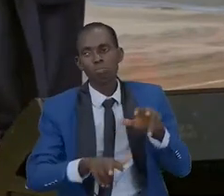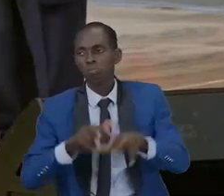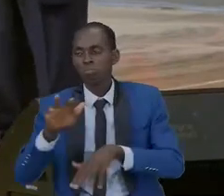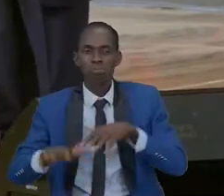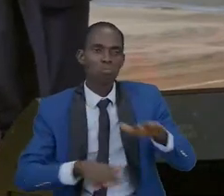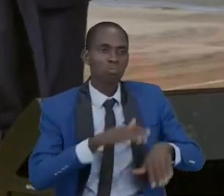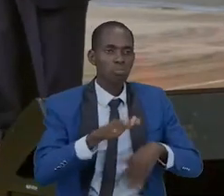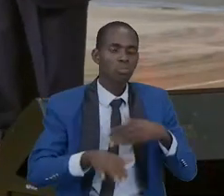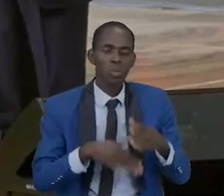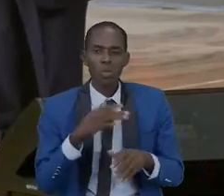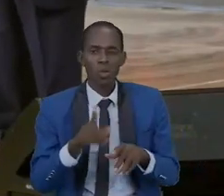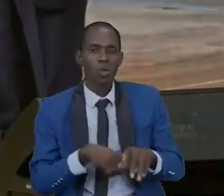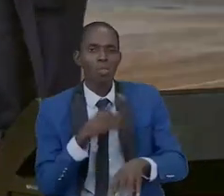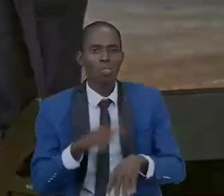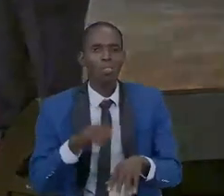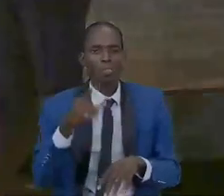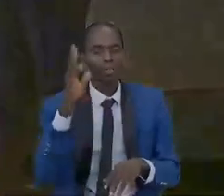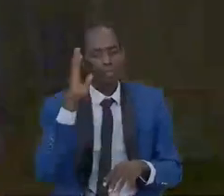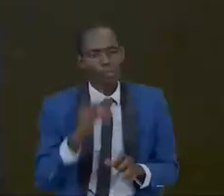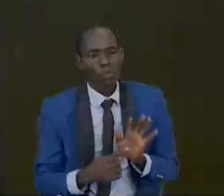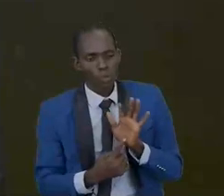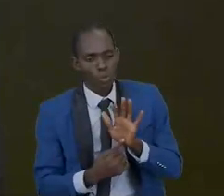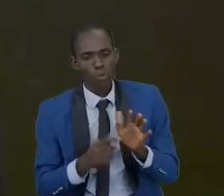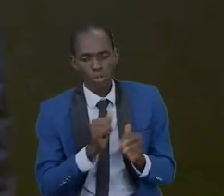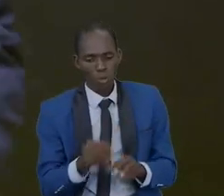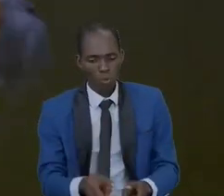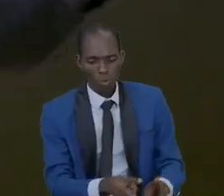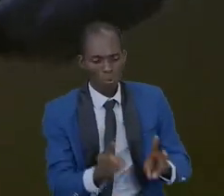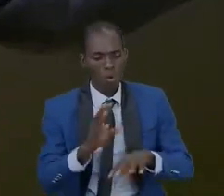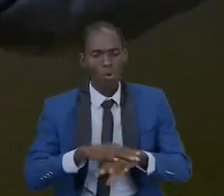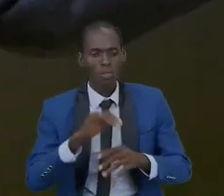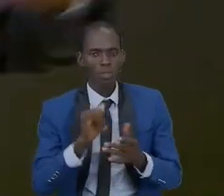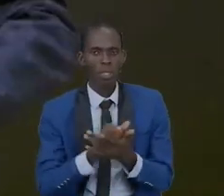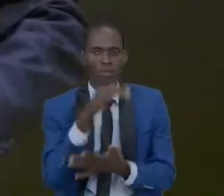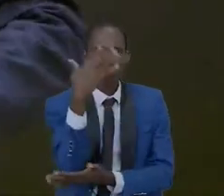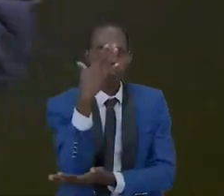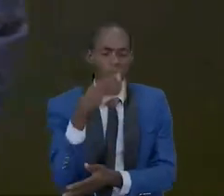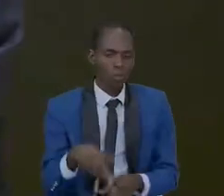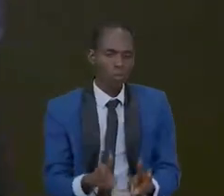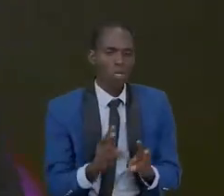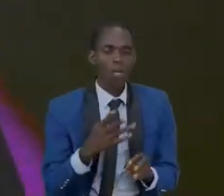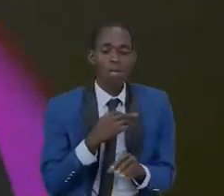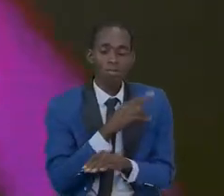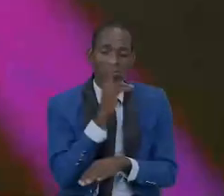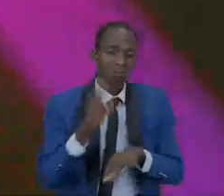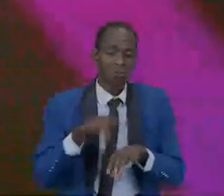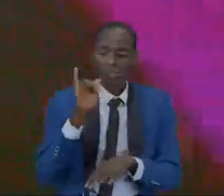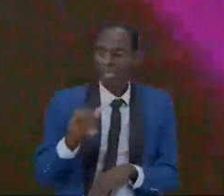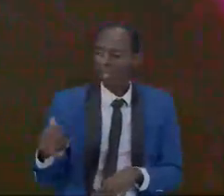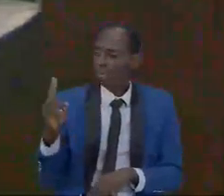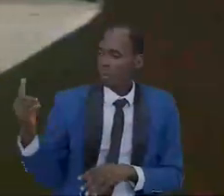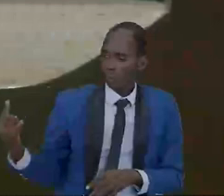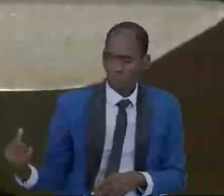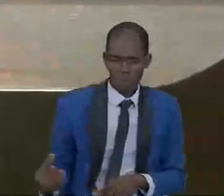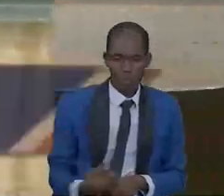vous allez vous faire des va-et-vient sur les herbes alors sur ce chemin rempli d'herbe vous allez commencer par